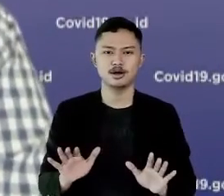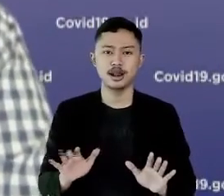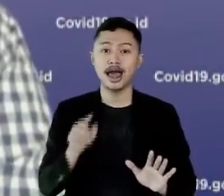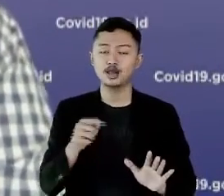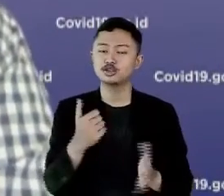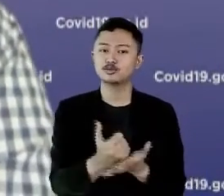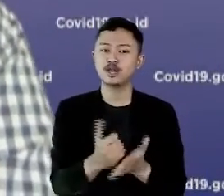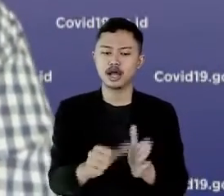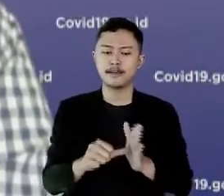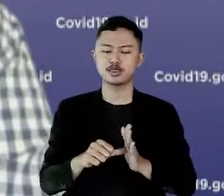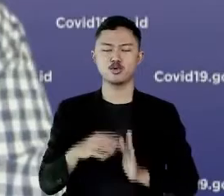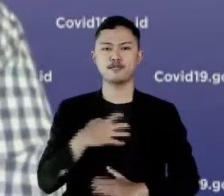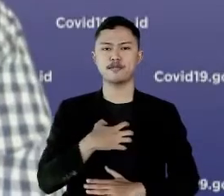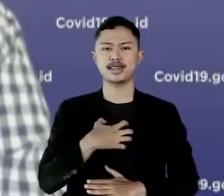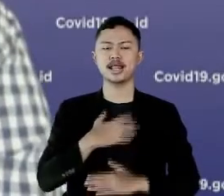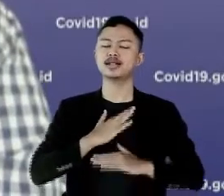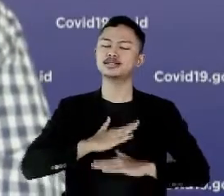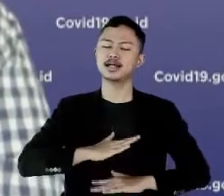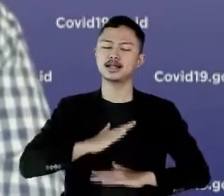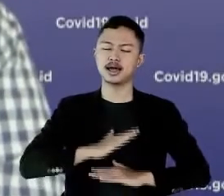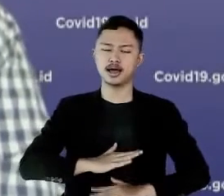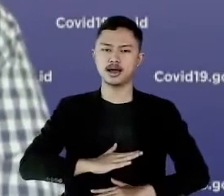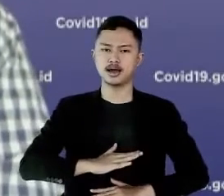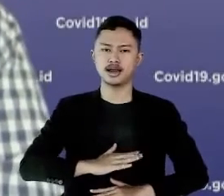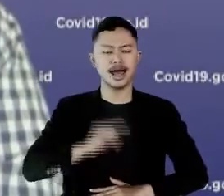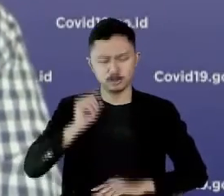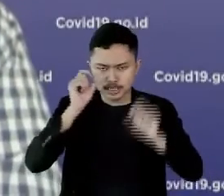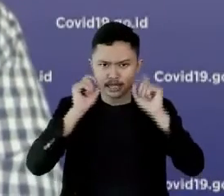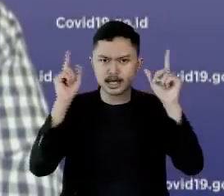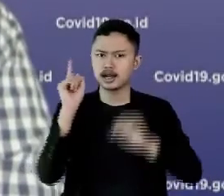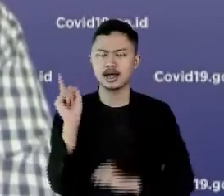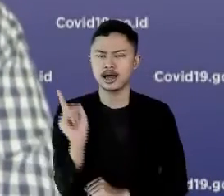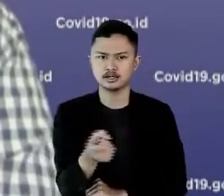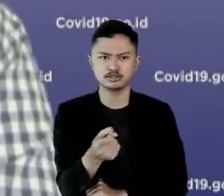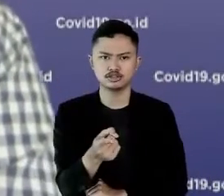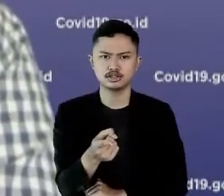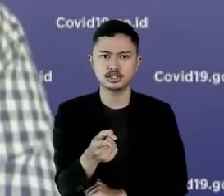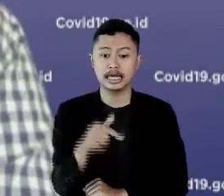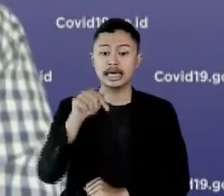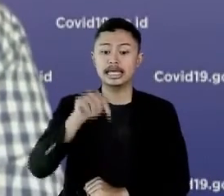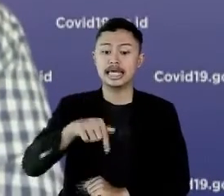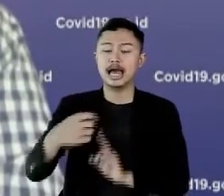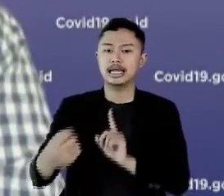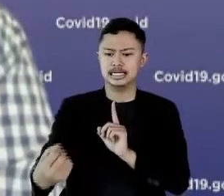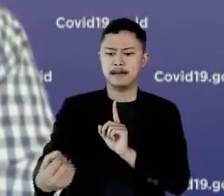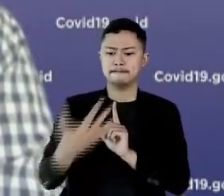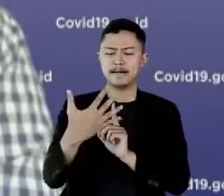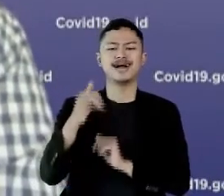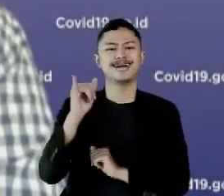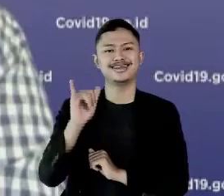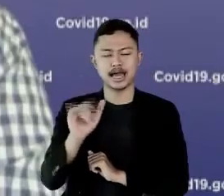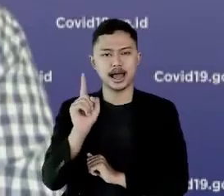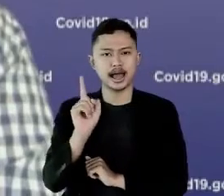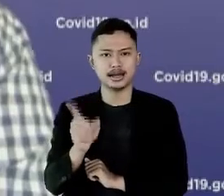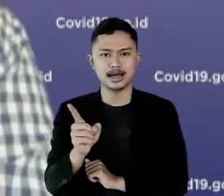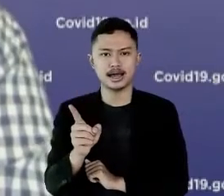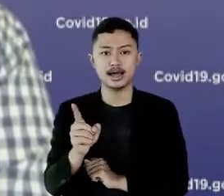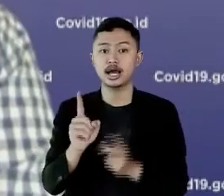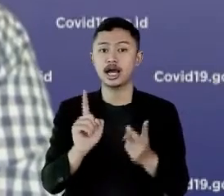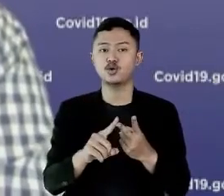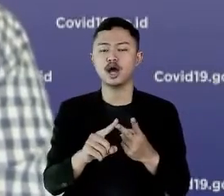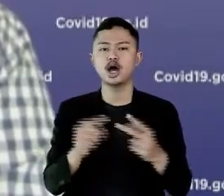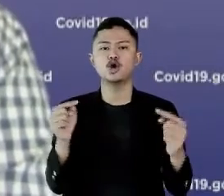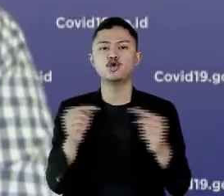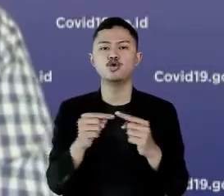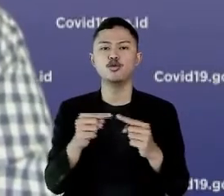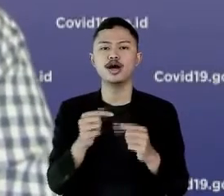bisa membantu ya. Yang harus kita sadari itu bahwa ini pasti berdampak. Dan begitu juga terhadap relasi sosial